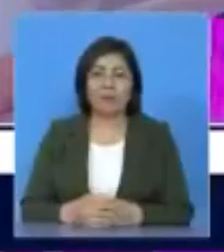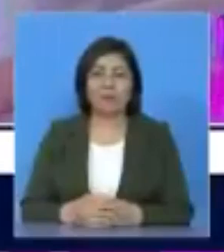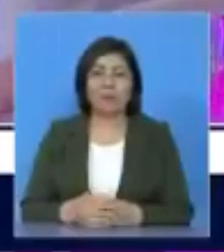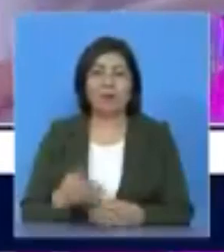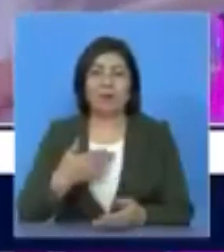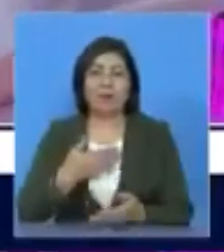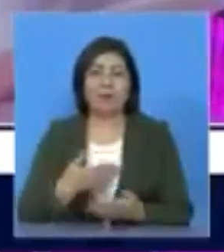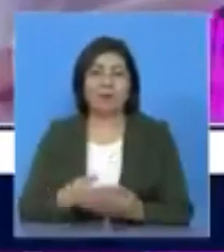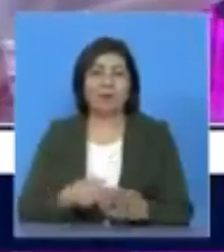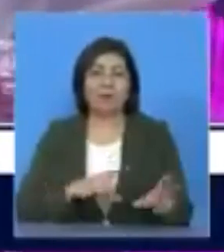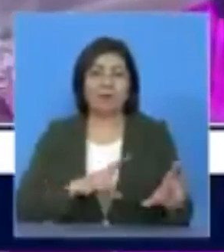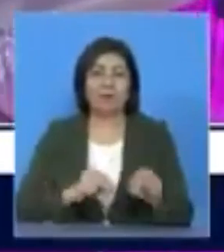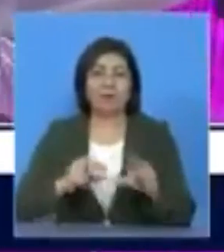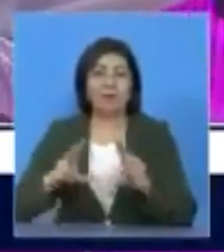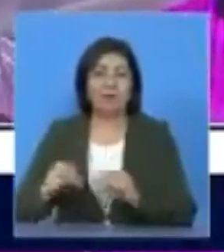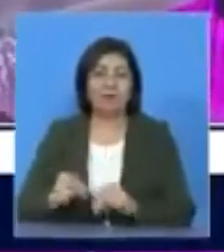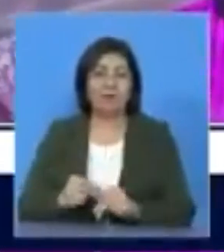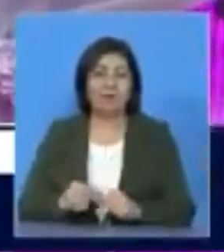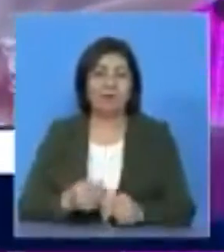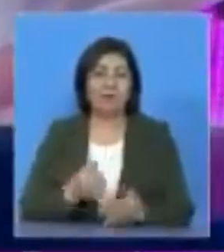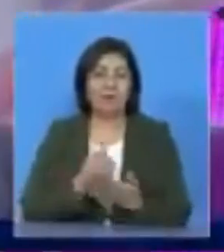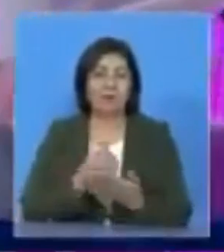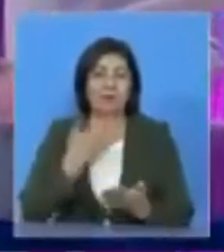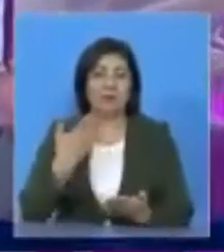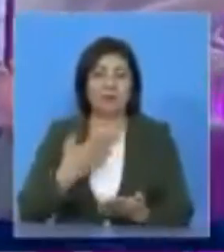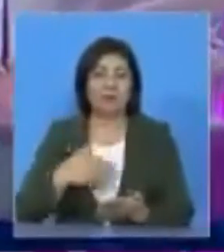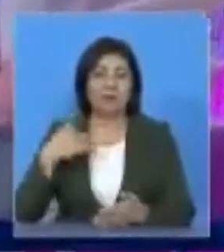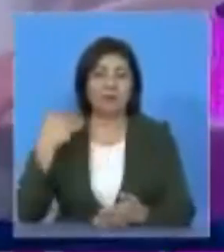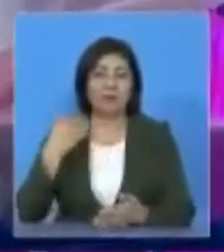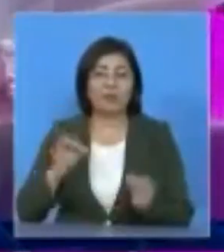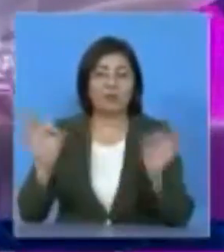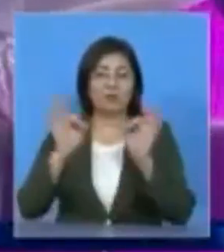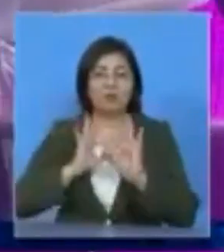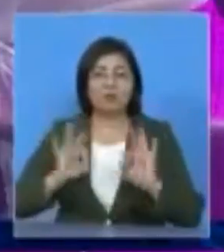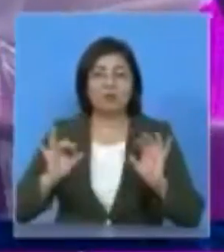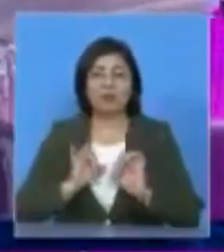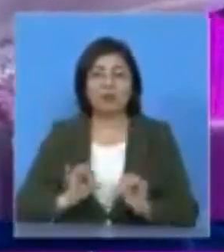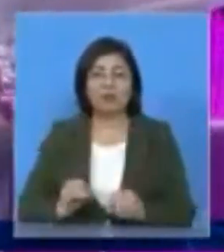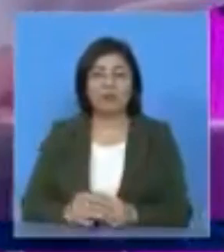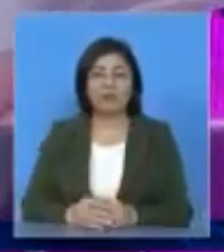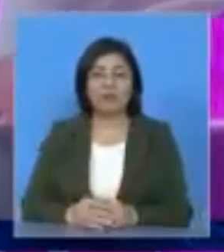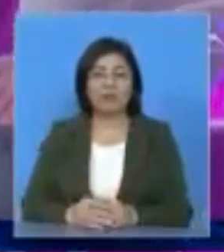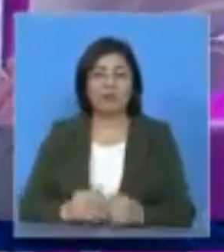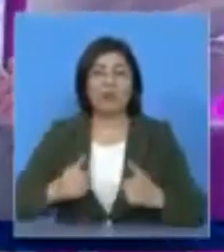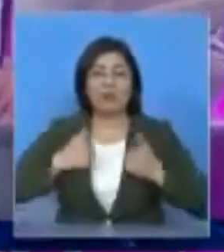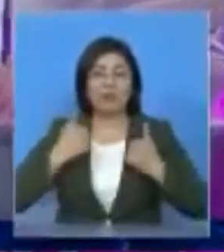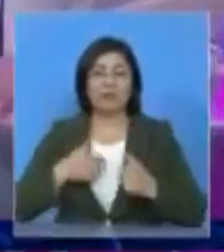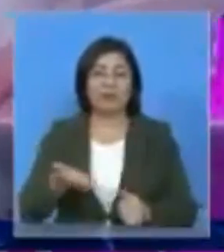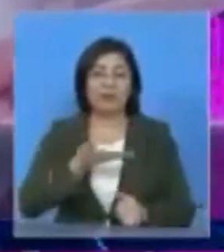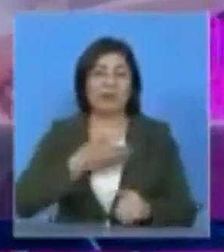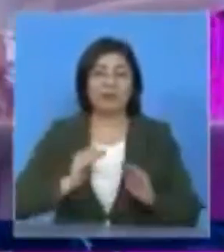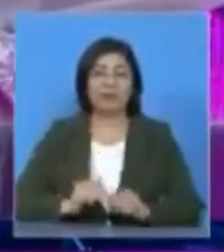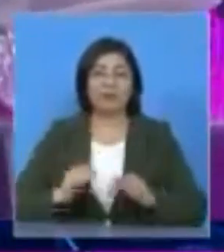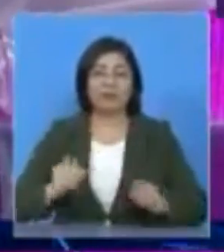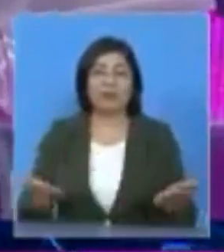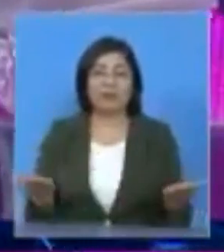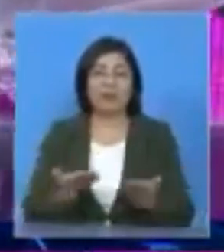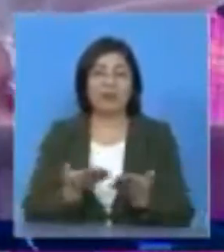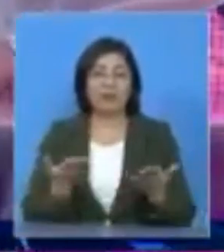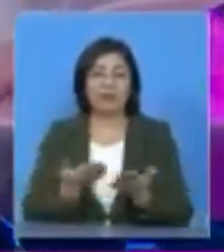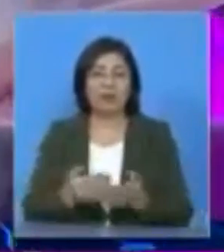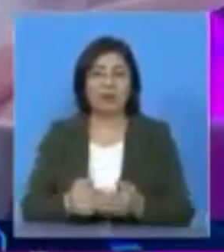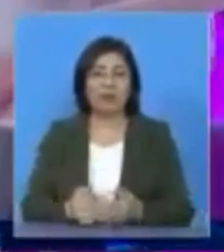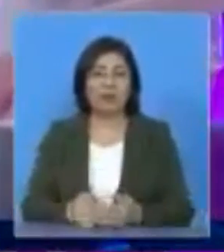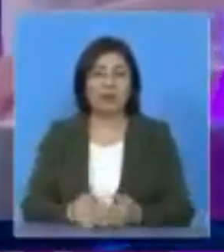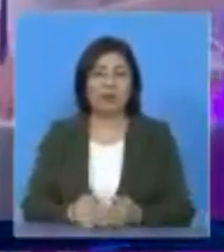Нет ничего благороднее, чем поддерживать искусство и старания наших людей, которые хотят